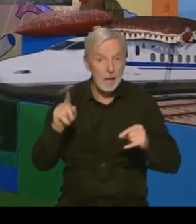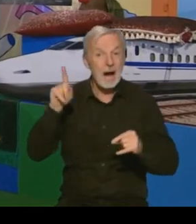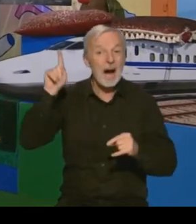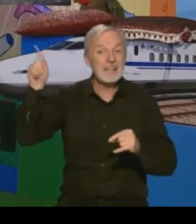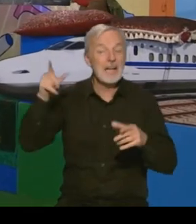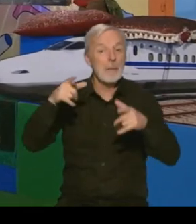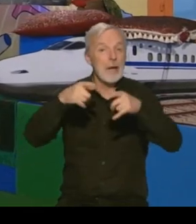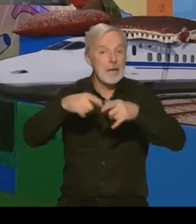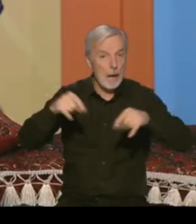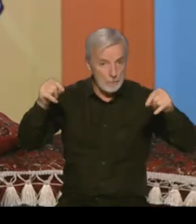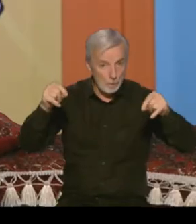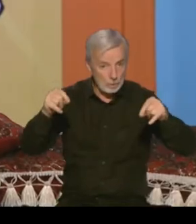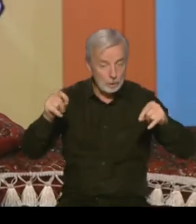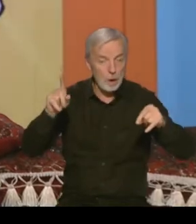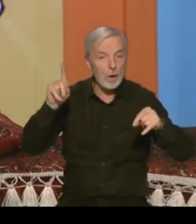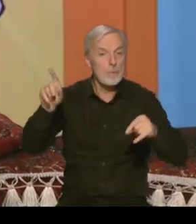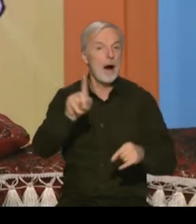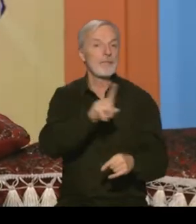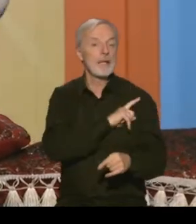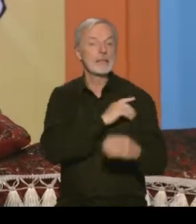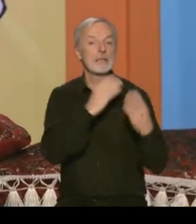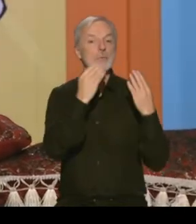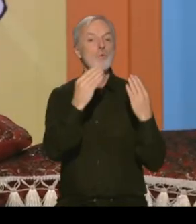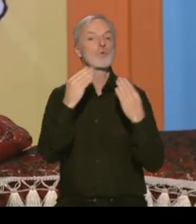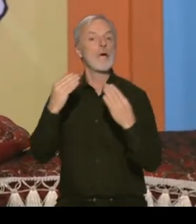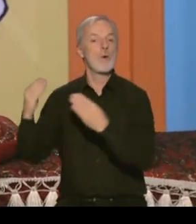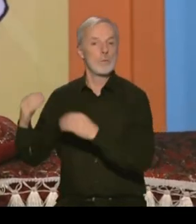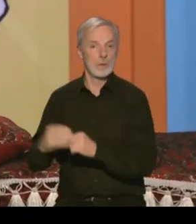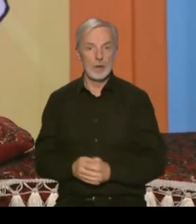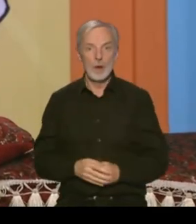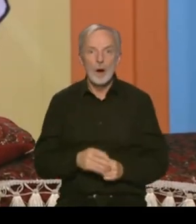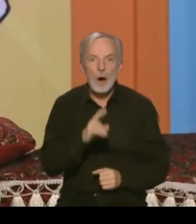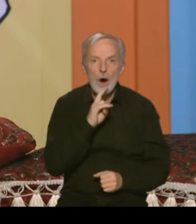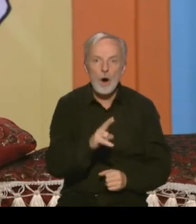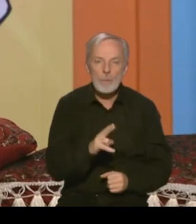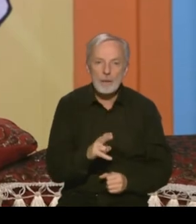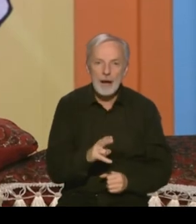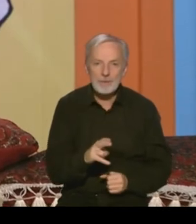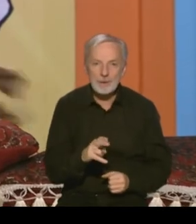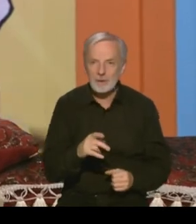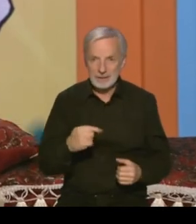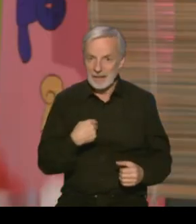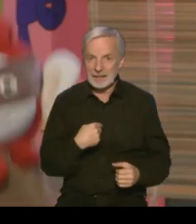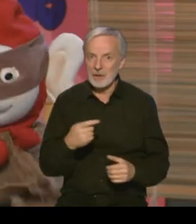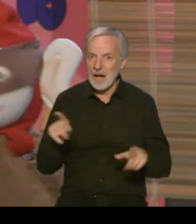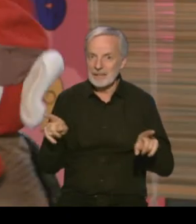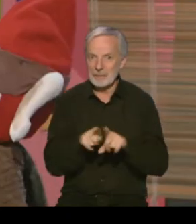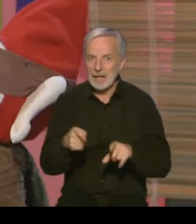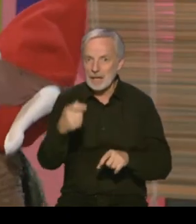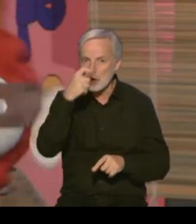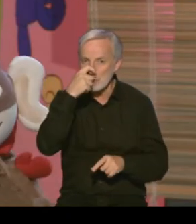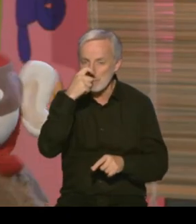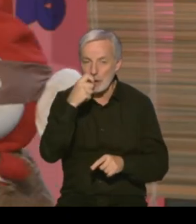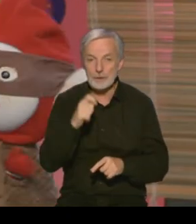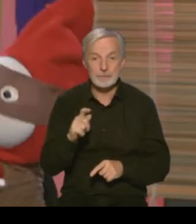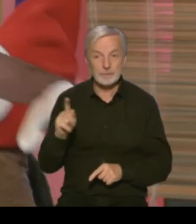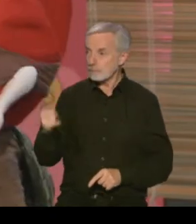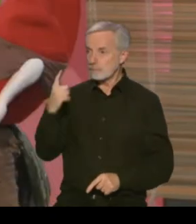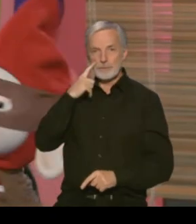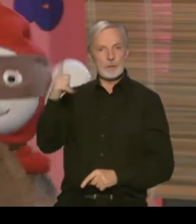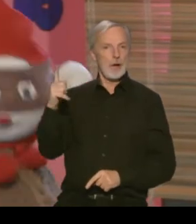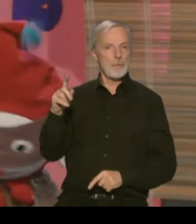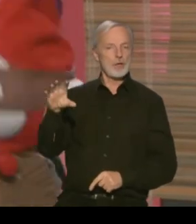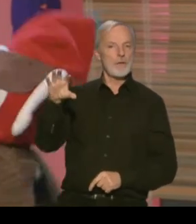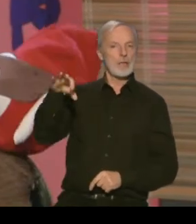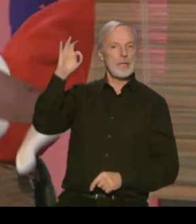Japonsku vlastní muzeum. Vážně, tak to já musím jít rychle něco špionovat. Lucko, já jsem